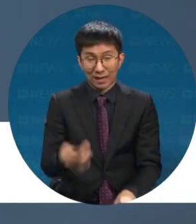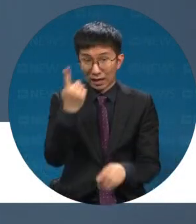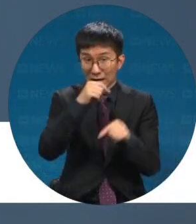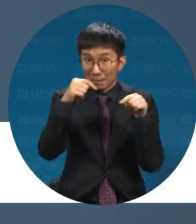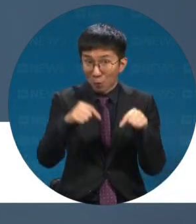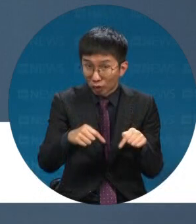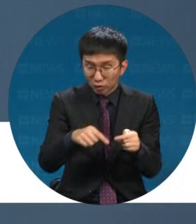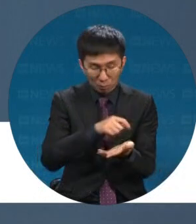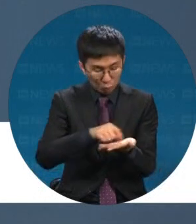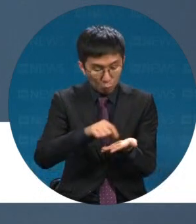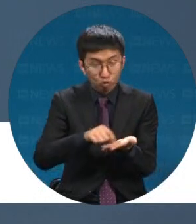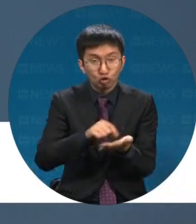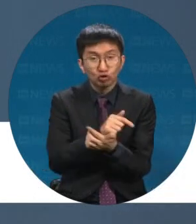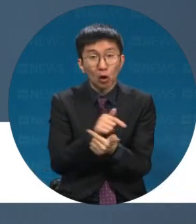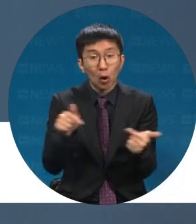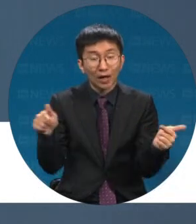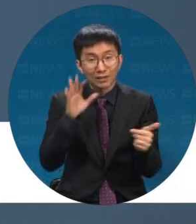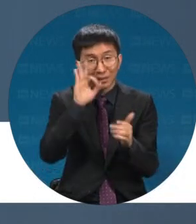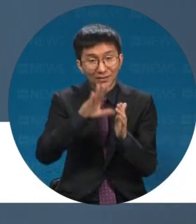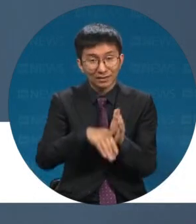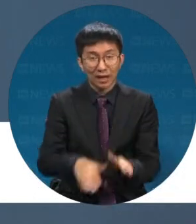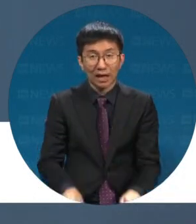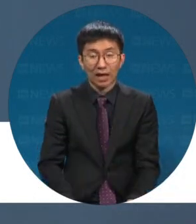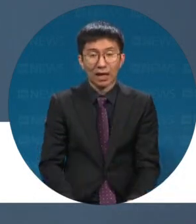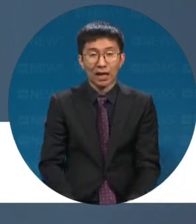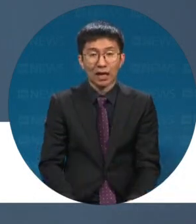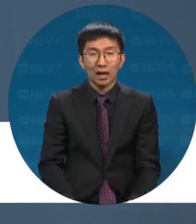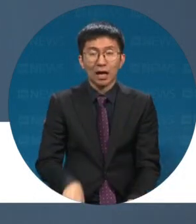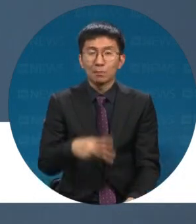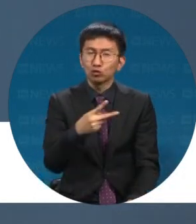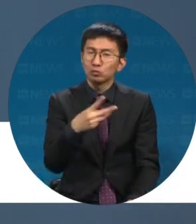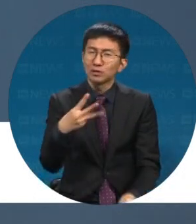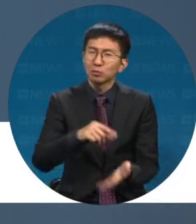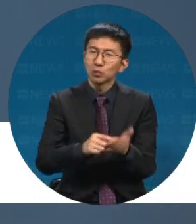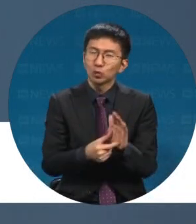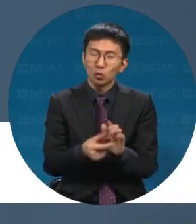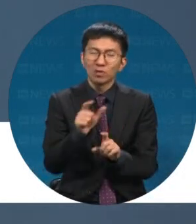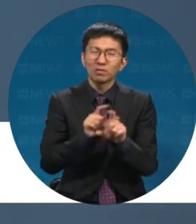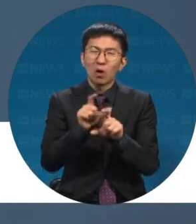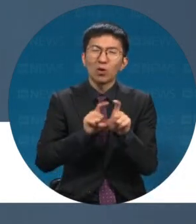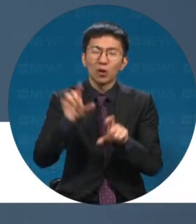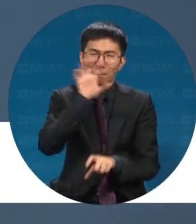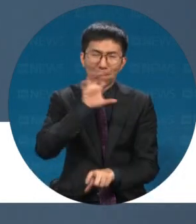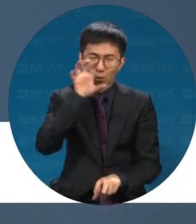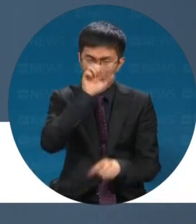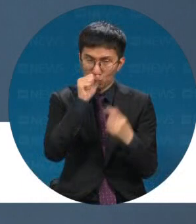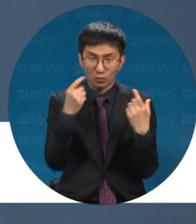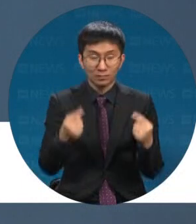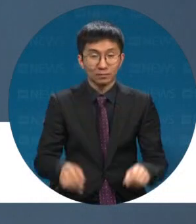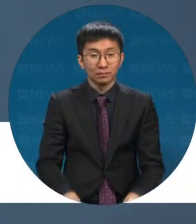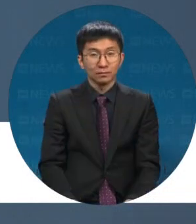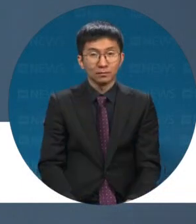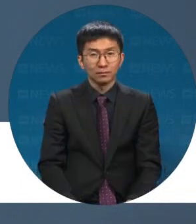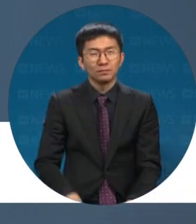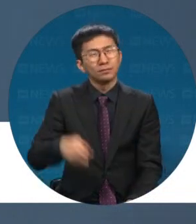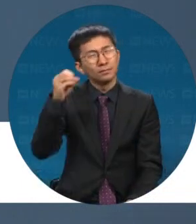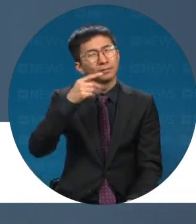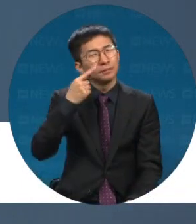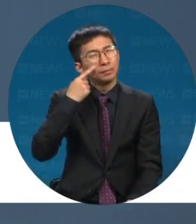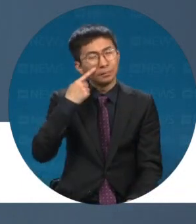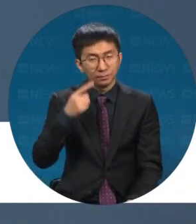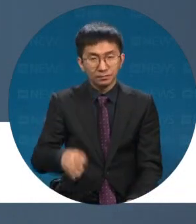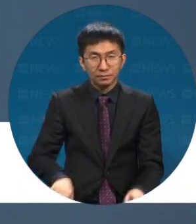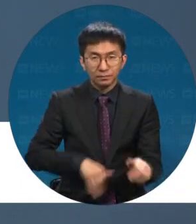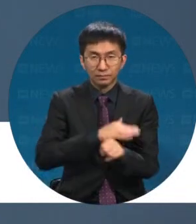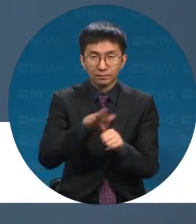면접이건 논술이건 어떤 경우건 반복적으로 두세 번씩 하는 게 훨씬 더 유리하기 때문에 그렇다고 해도 한 번쯤은 가서